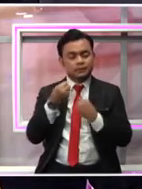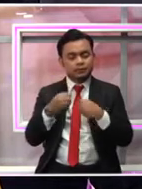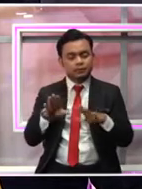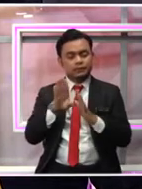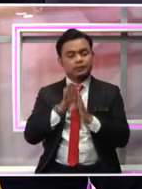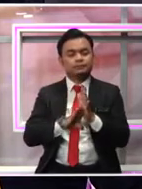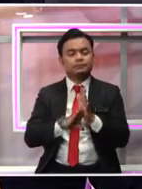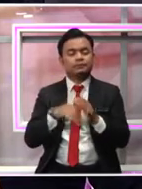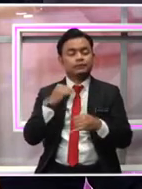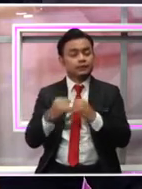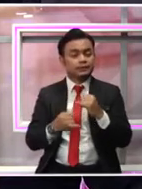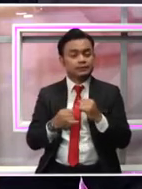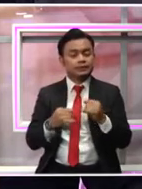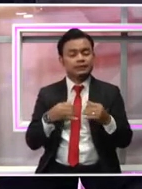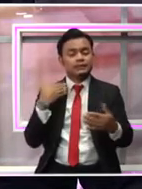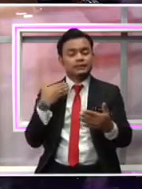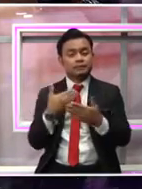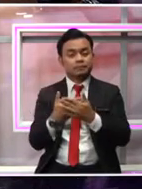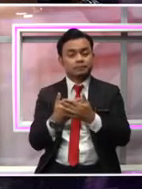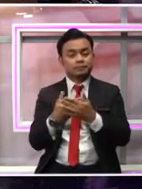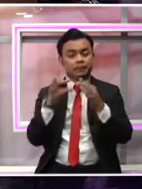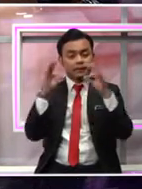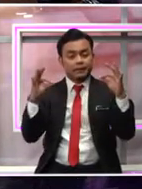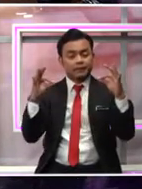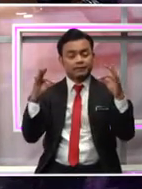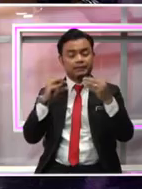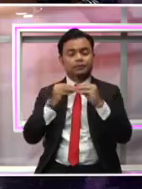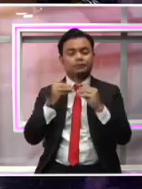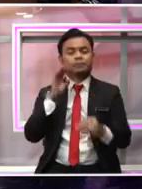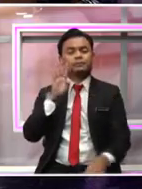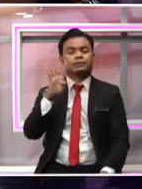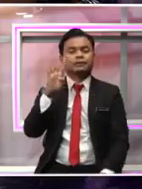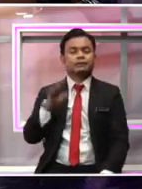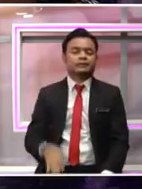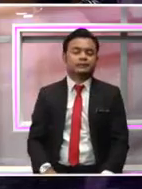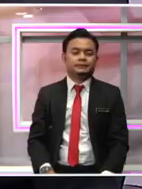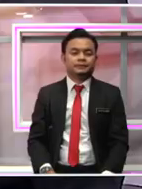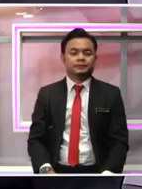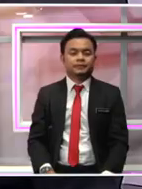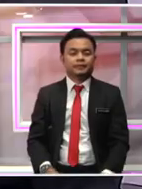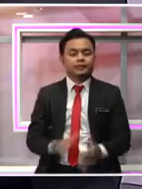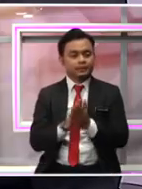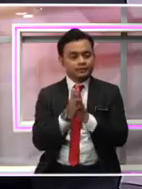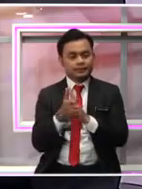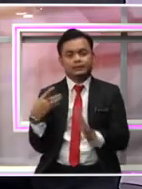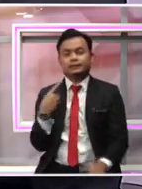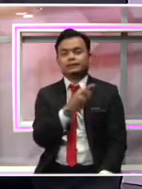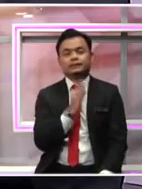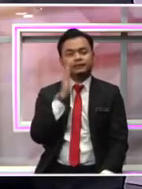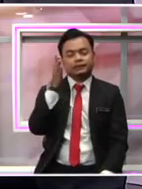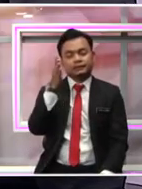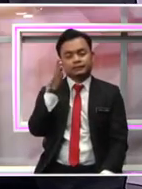sangat-sangat hebat wisatah nya acak-acakan penis asing kita akan pergi ayat yang terakhir